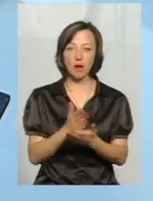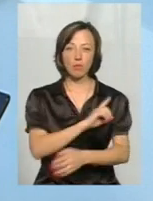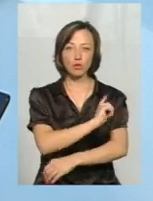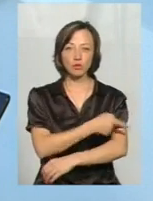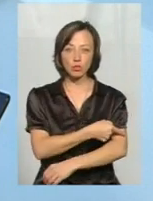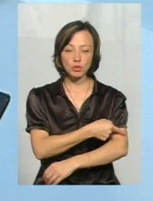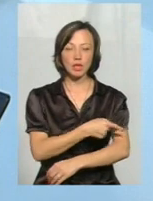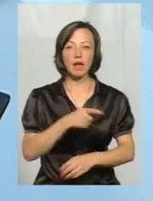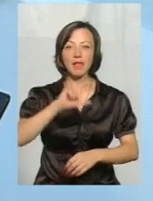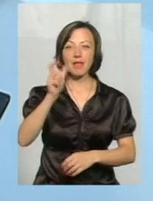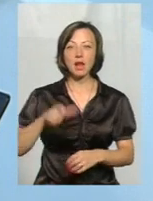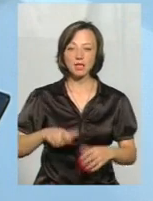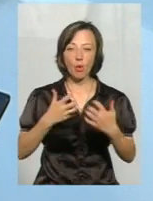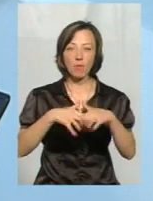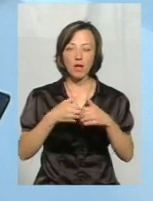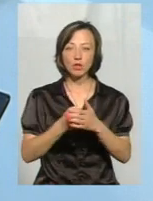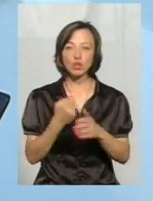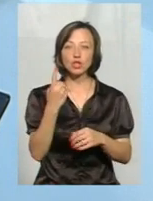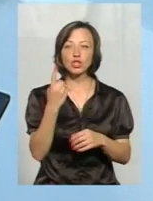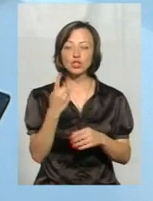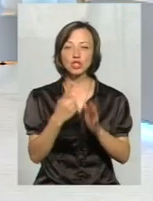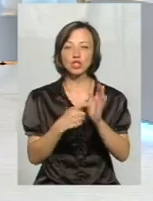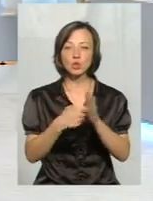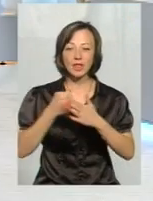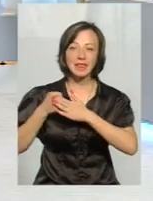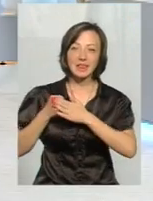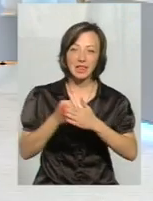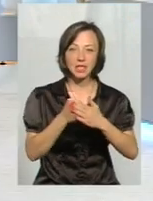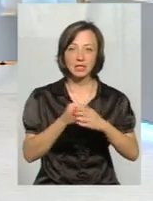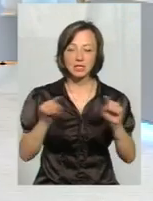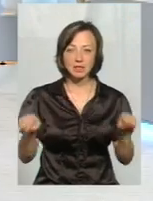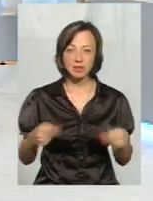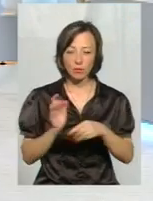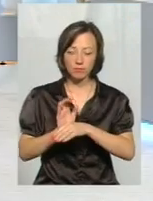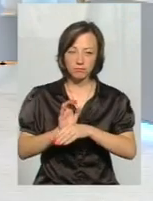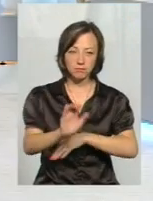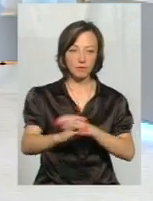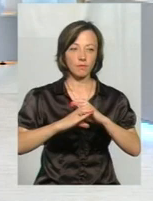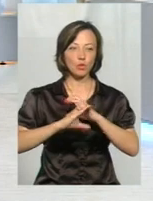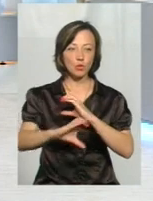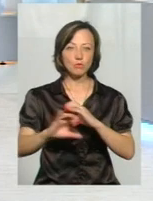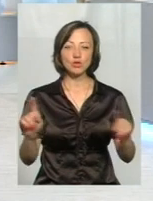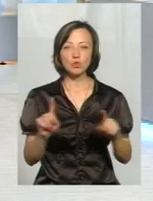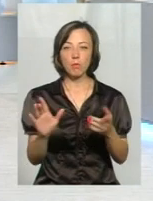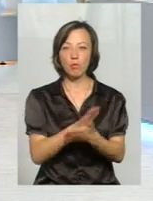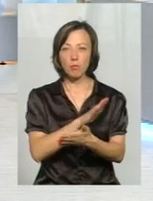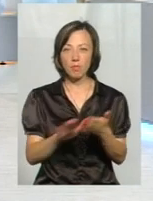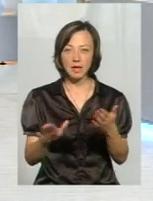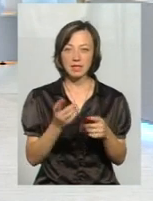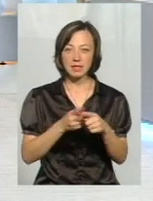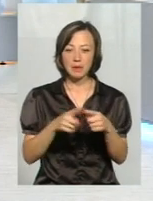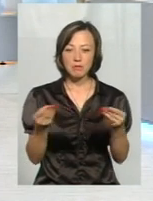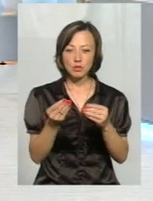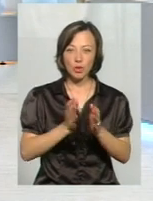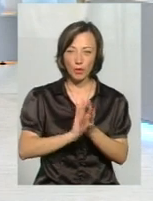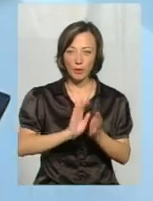потужне італіянське обладнання. До 600 атмосфер тиск ми створюємо, вони подають для в трубопроводи для того, щоб промити, зрухнути оцей